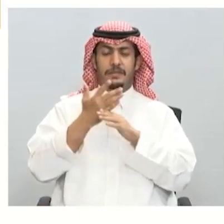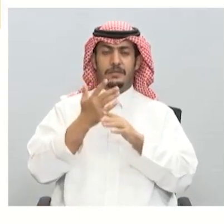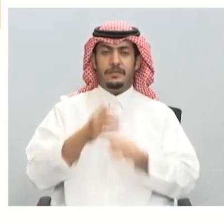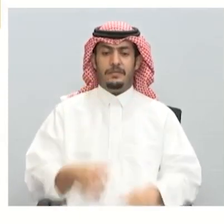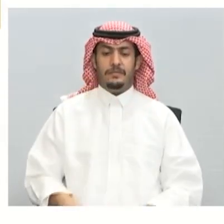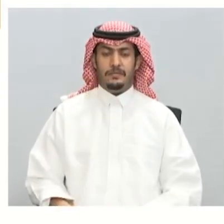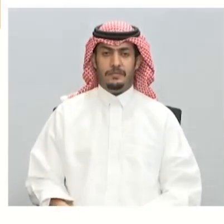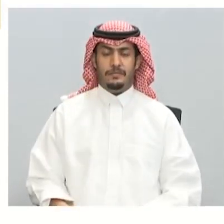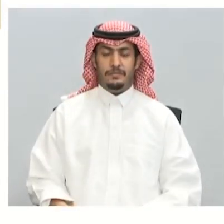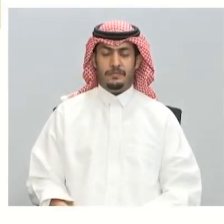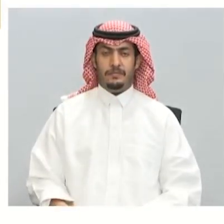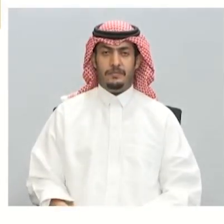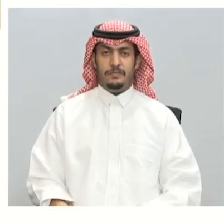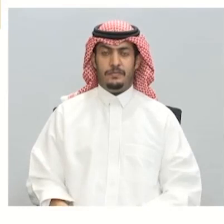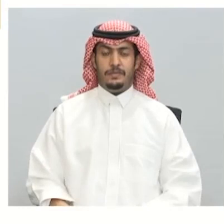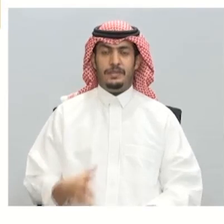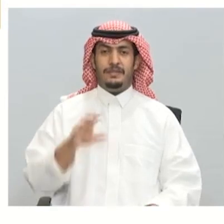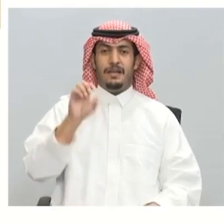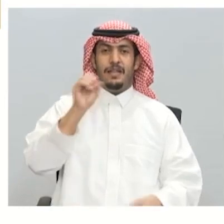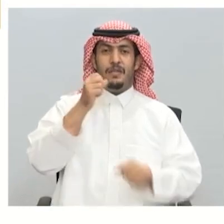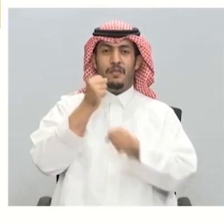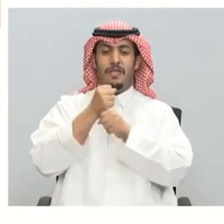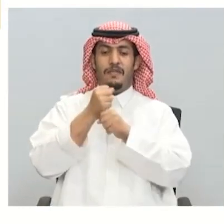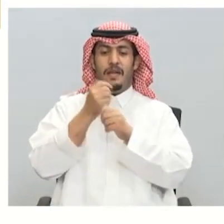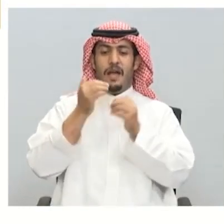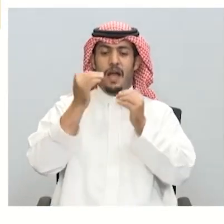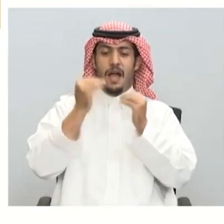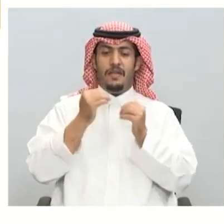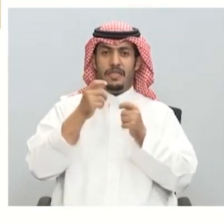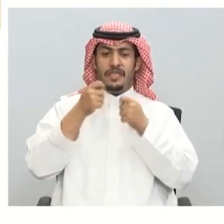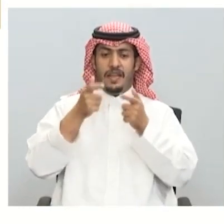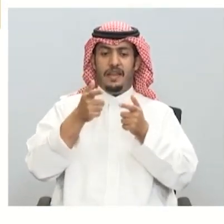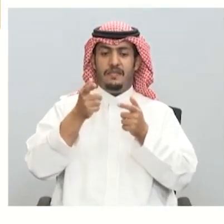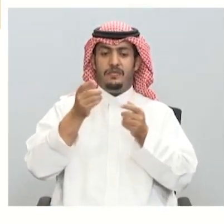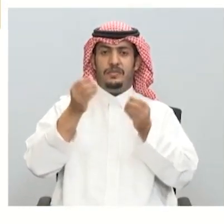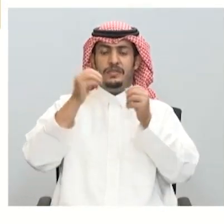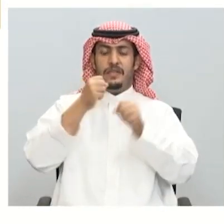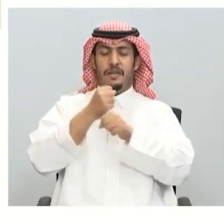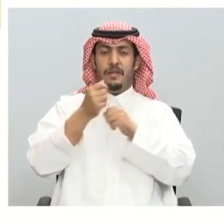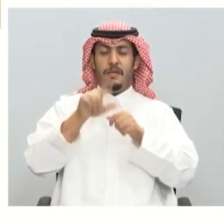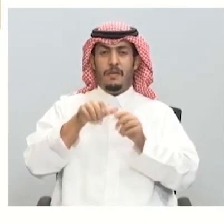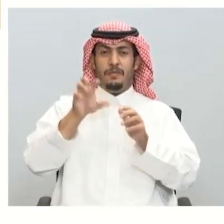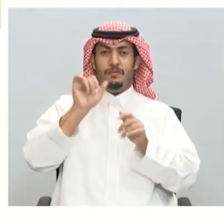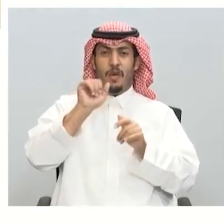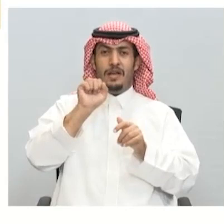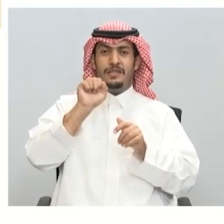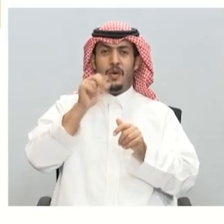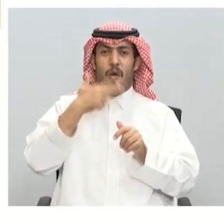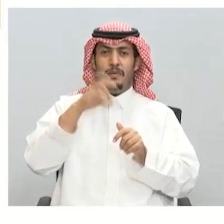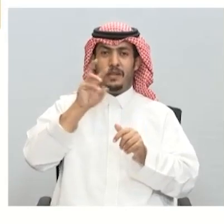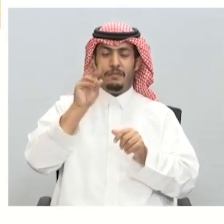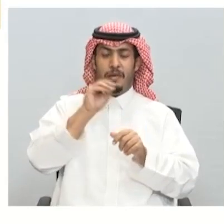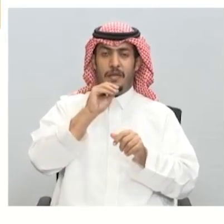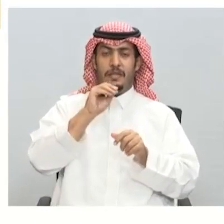عفوا لعدد الموظفين بهدف خفض التكاليف وزياده فعاليته اذا المنظمات تسعى للتقليص